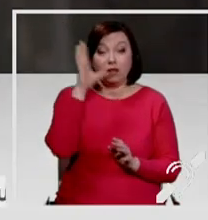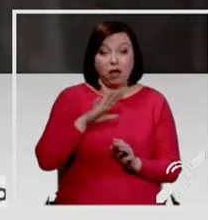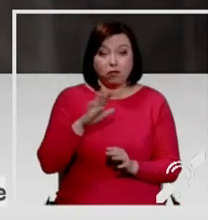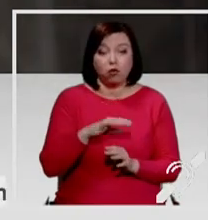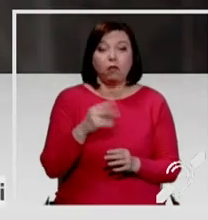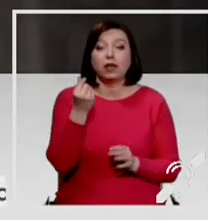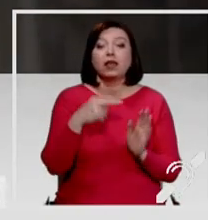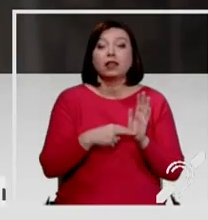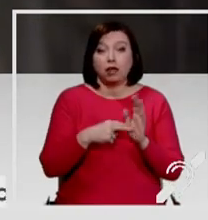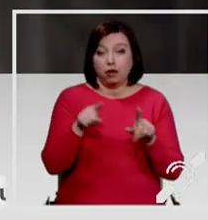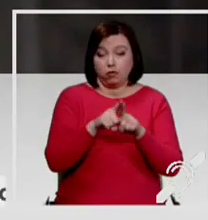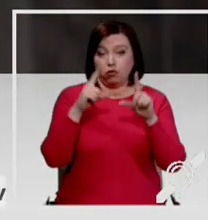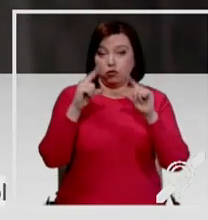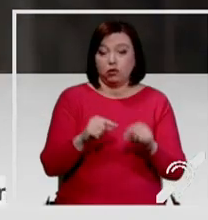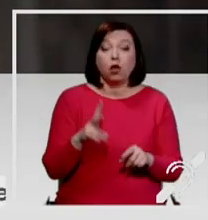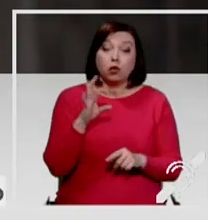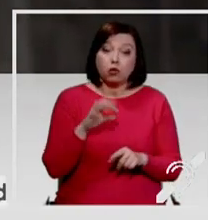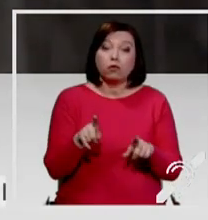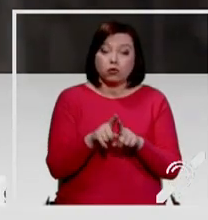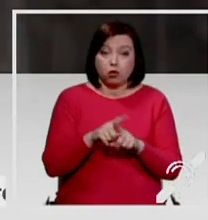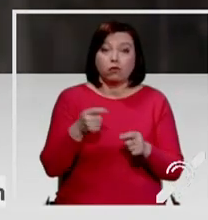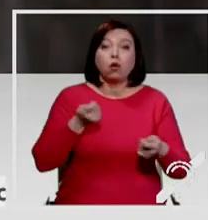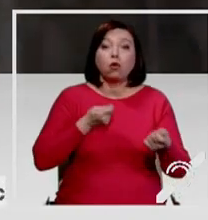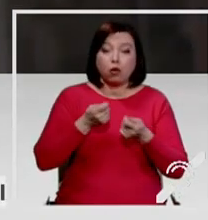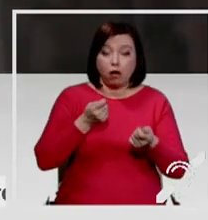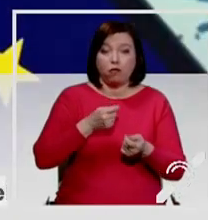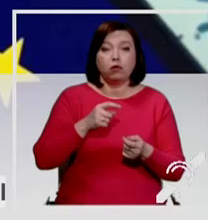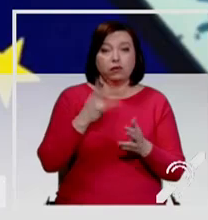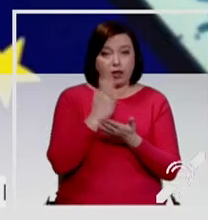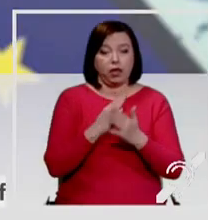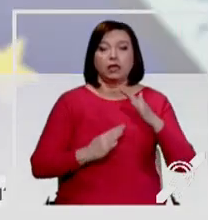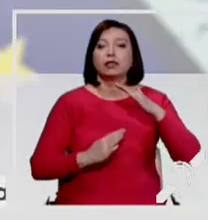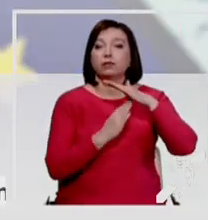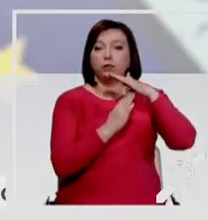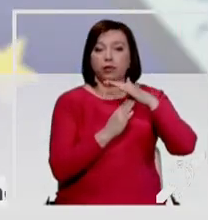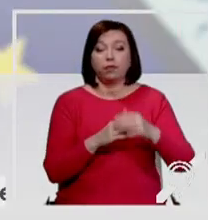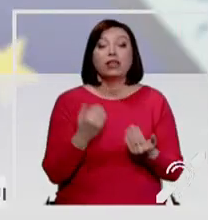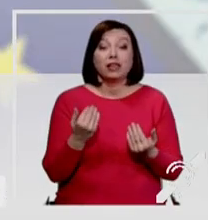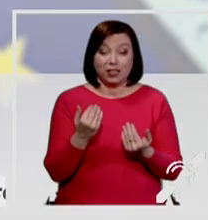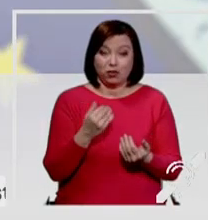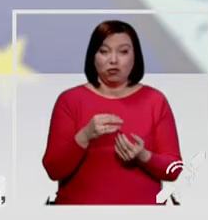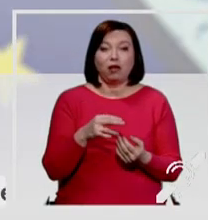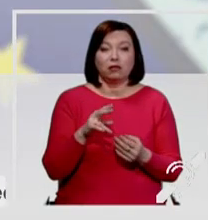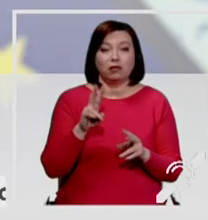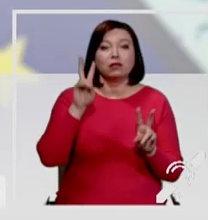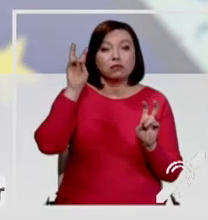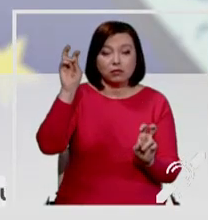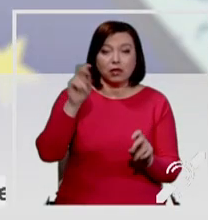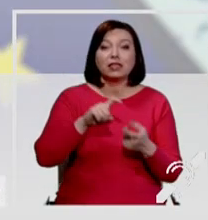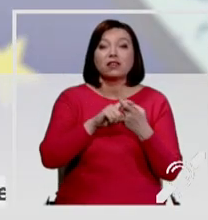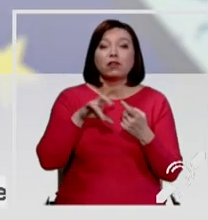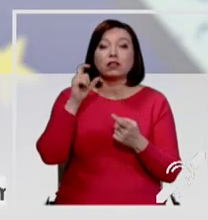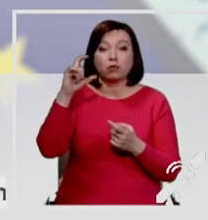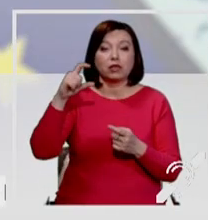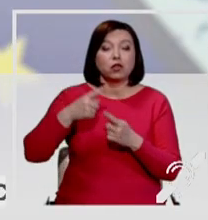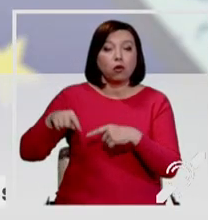Europeană la tarif redus. Totuși, autoritățile au stabilit unele plafoane. Actualmente, tariful standard, în dependență de operator, este